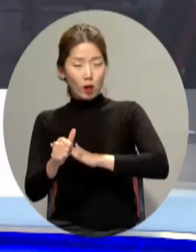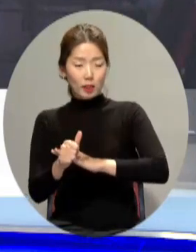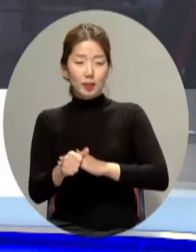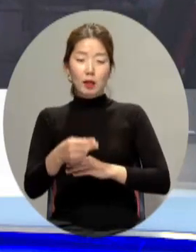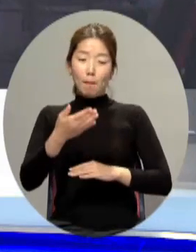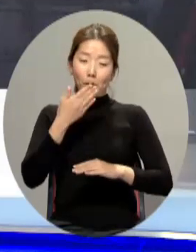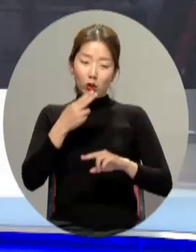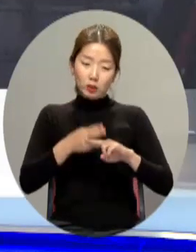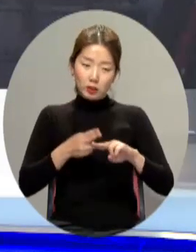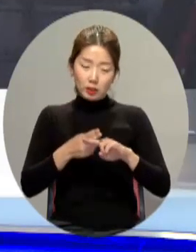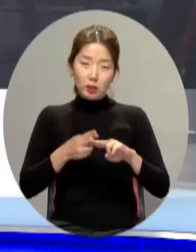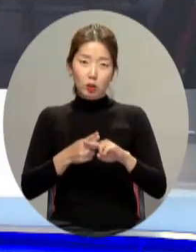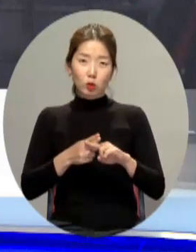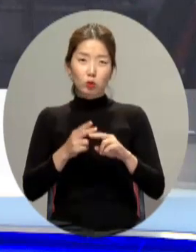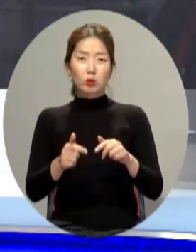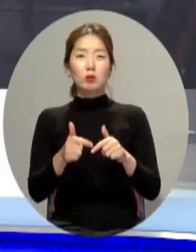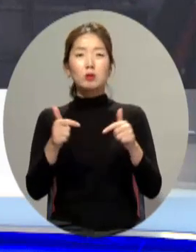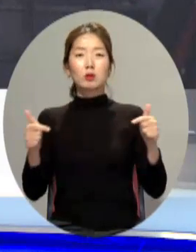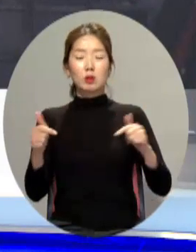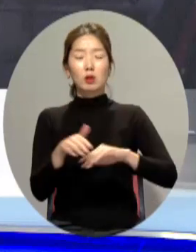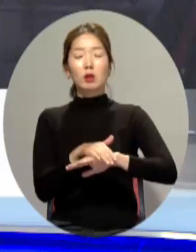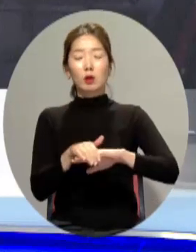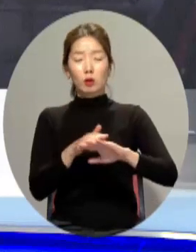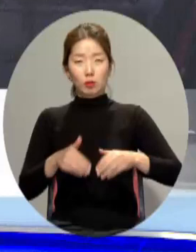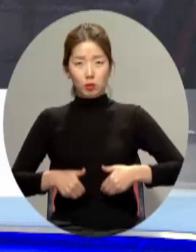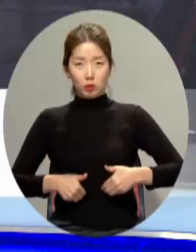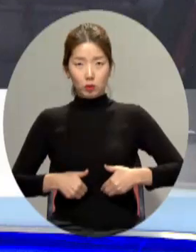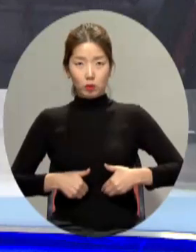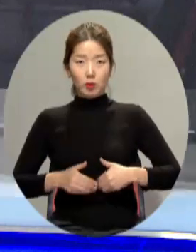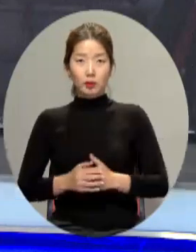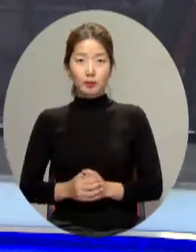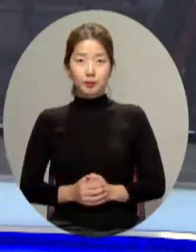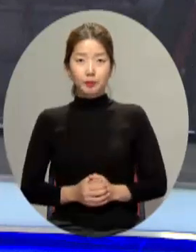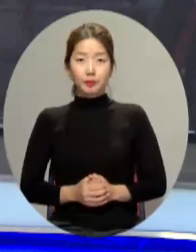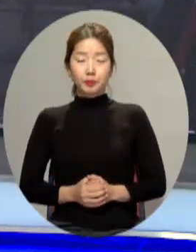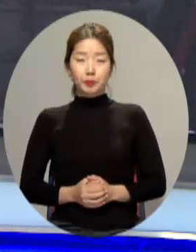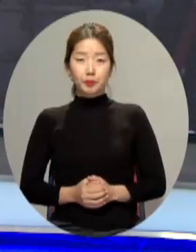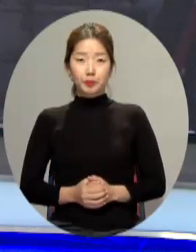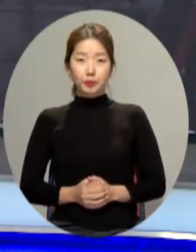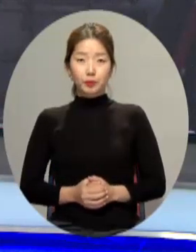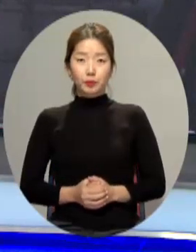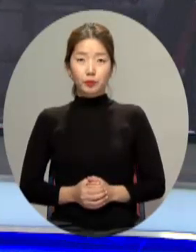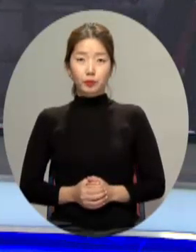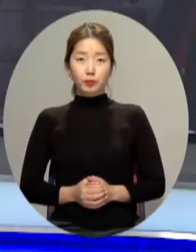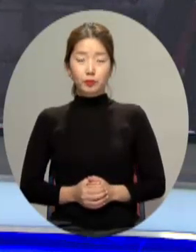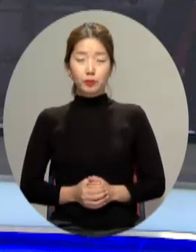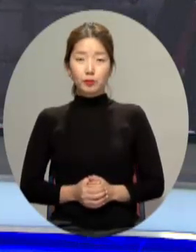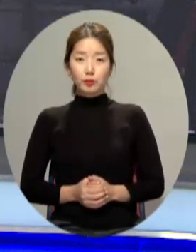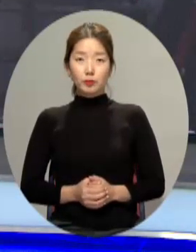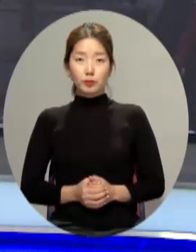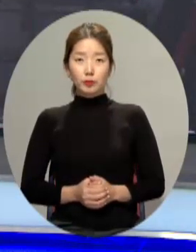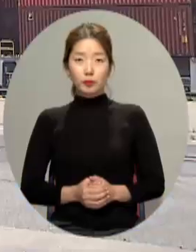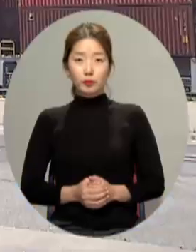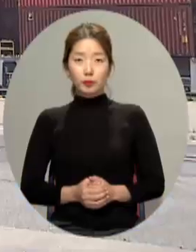식품 산업 수출길도 넓혀야 할 것으로 보입니다. 고차원 기자의 보도입니다.